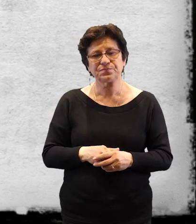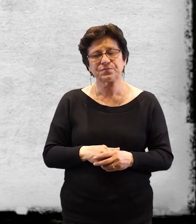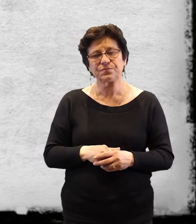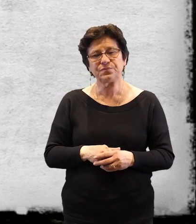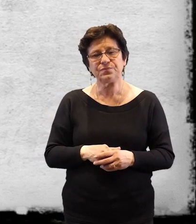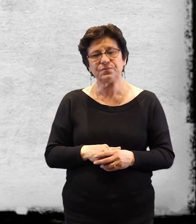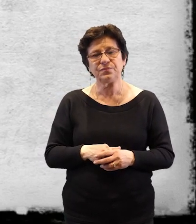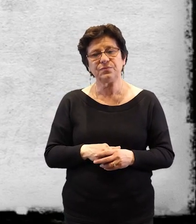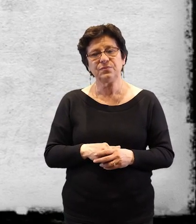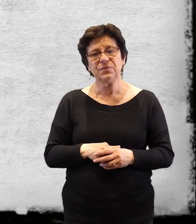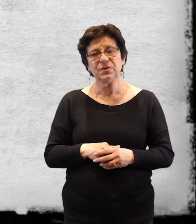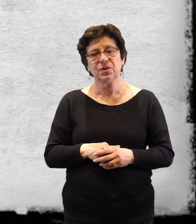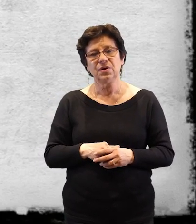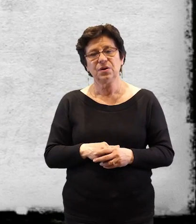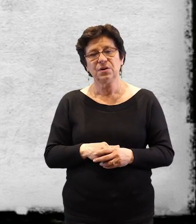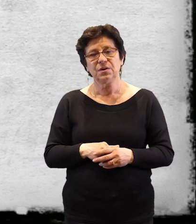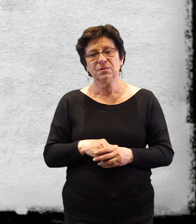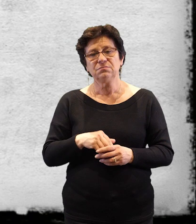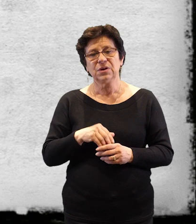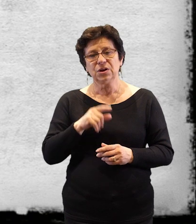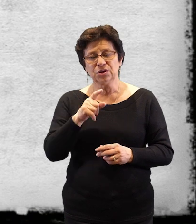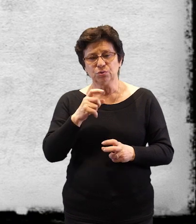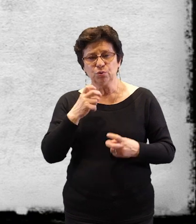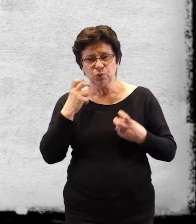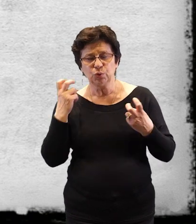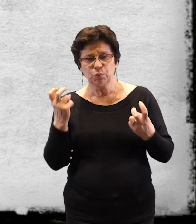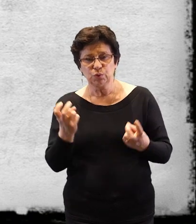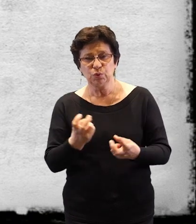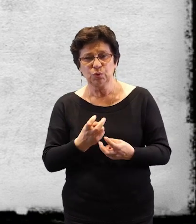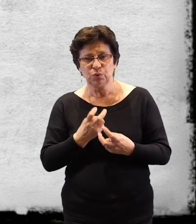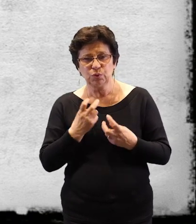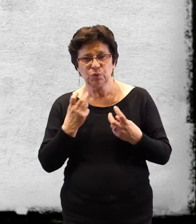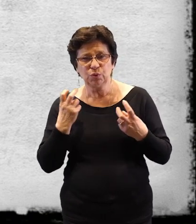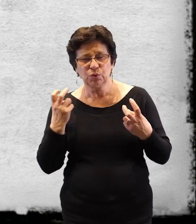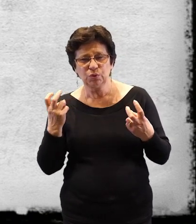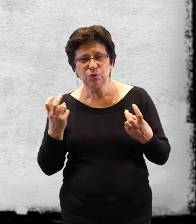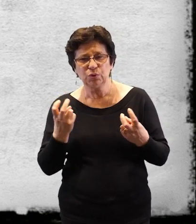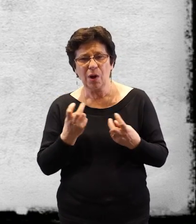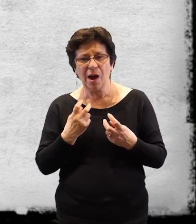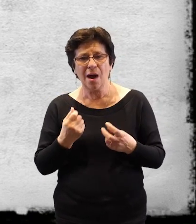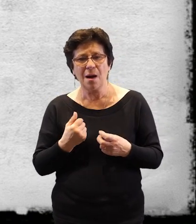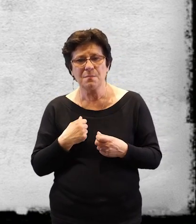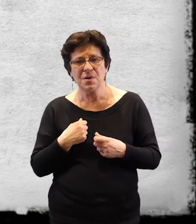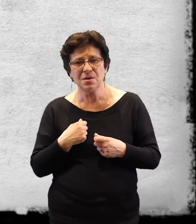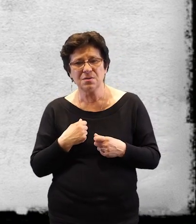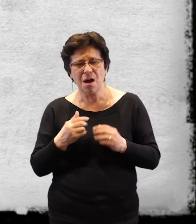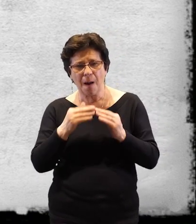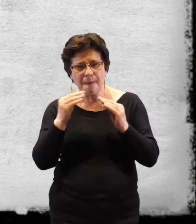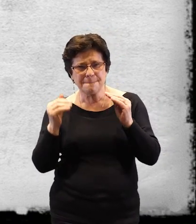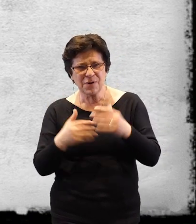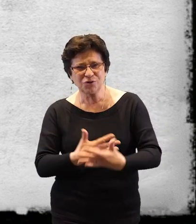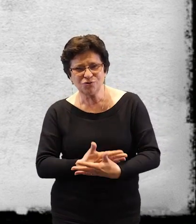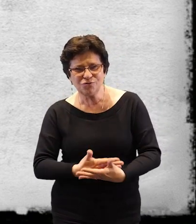Odkrywca. To jest śledztwo, w którym my właśnie szukamy takich podziemi